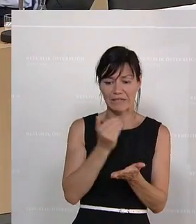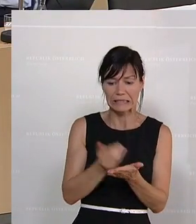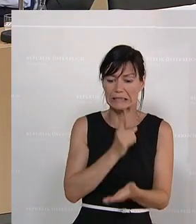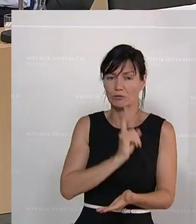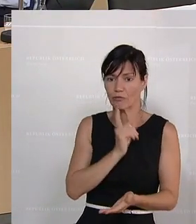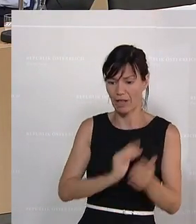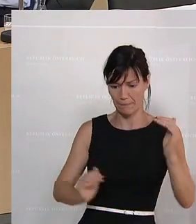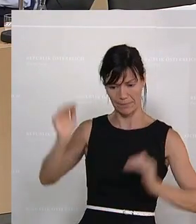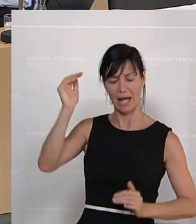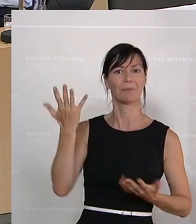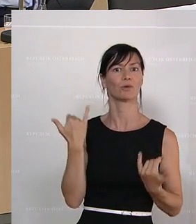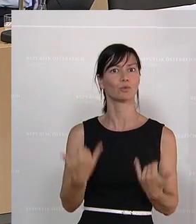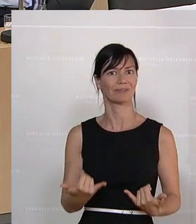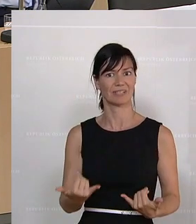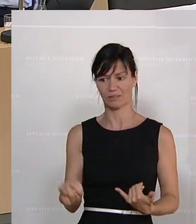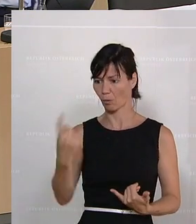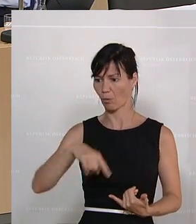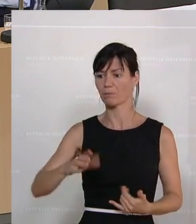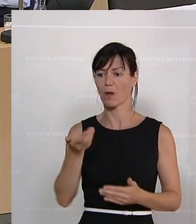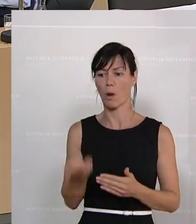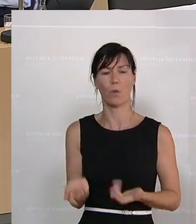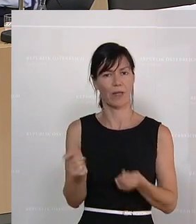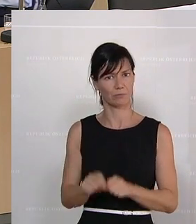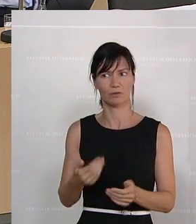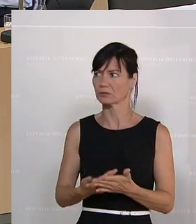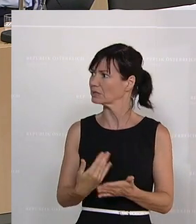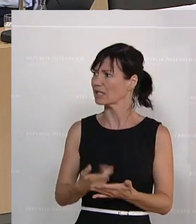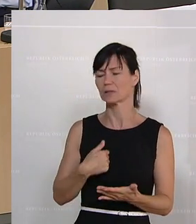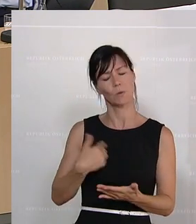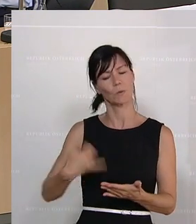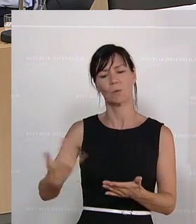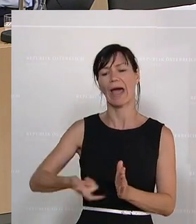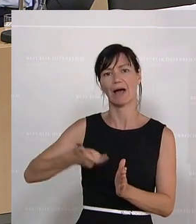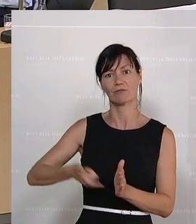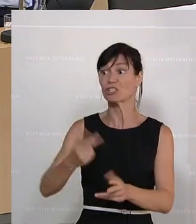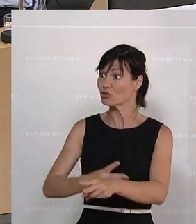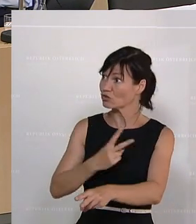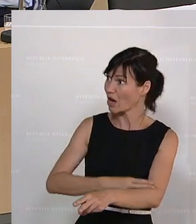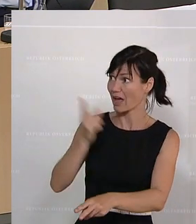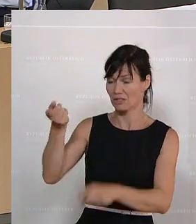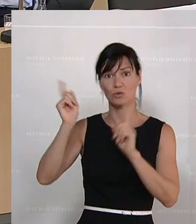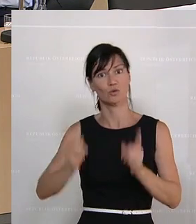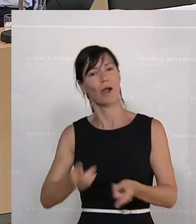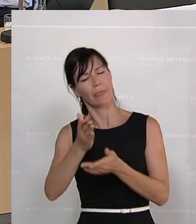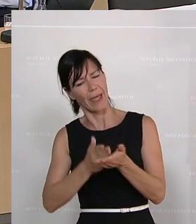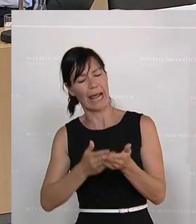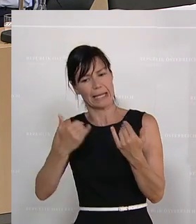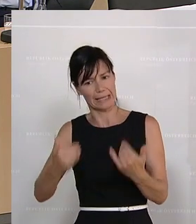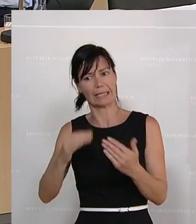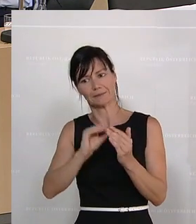der lohnabschluss noch einmal herausfordern war deswegen haben wir gefordert dass der staat zumindest jetzt einen teil der lohnnebenkosten